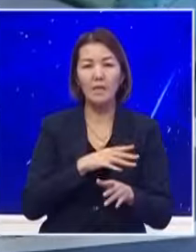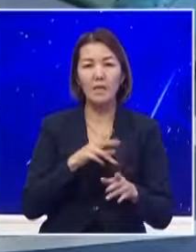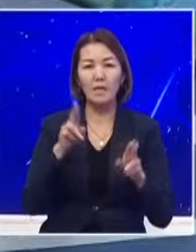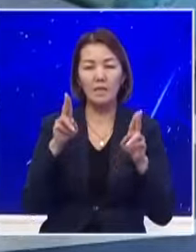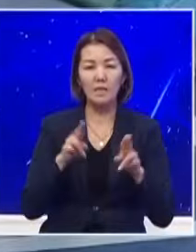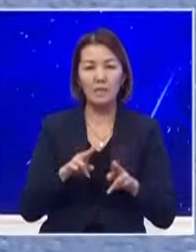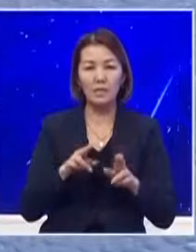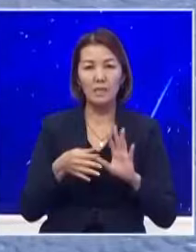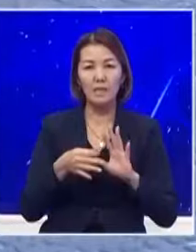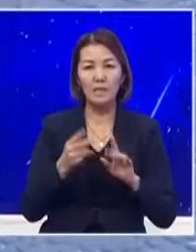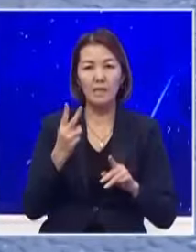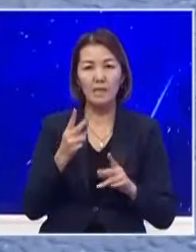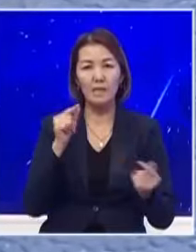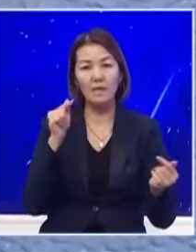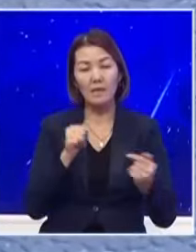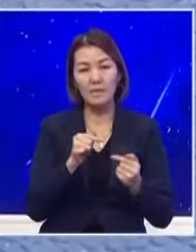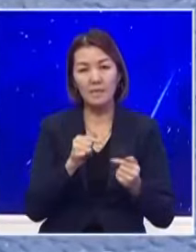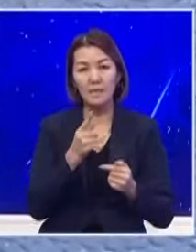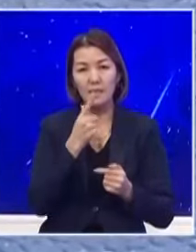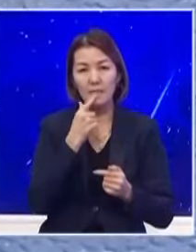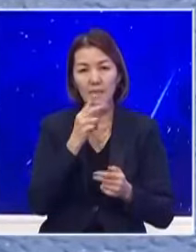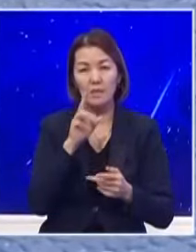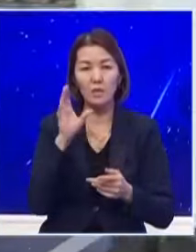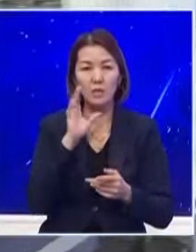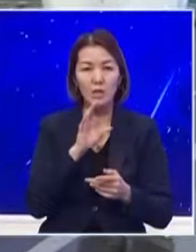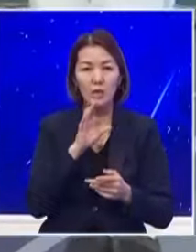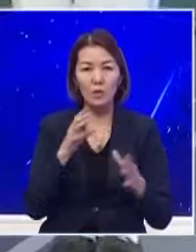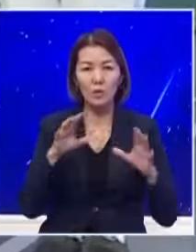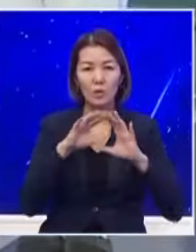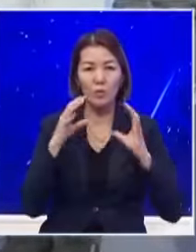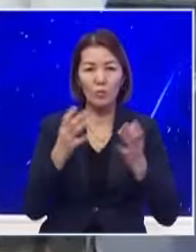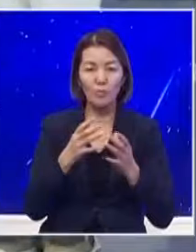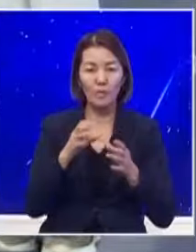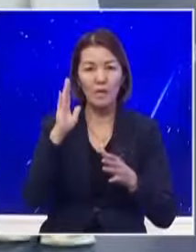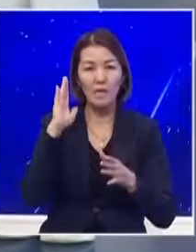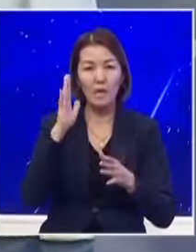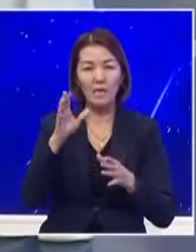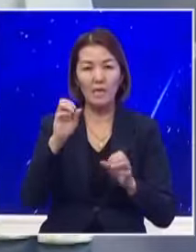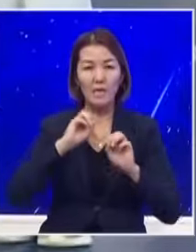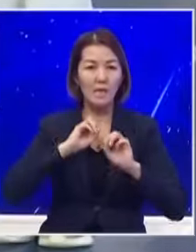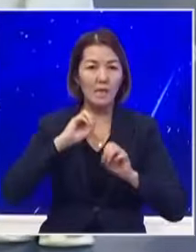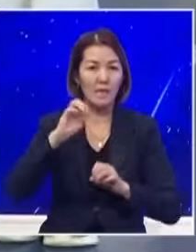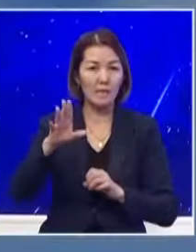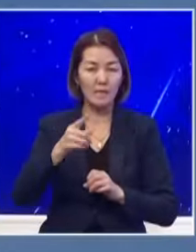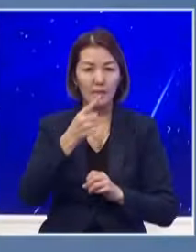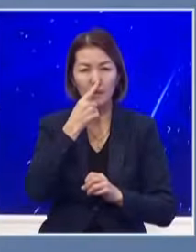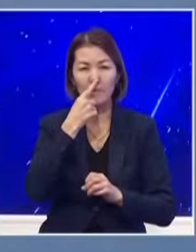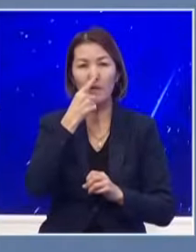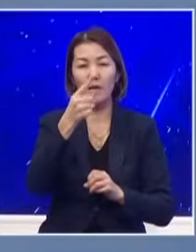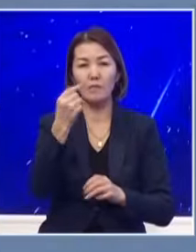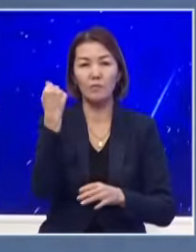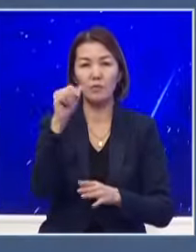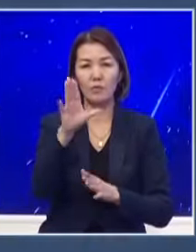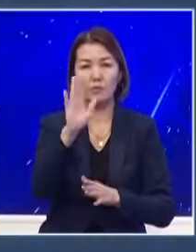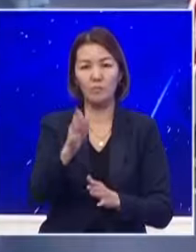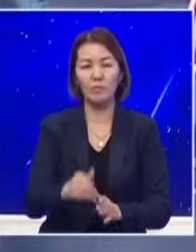Ережесіне тоқталсақ, екі қарсылас қызыл және көк доптарды алға лақтырады. Қайсысының доба алысқа түседі, сол жеңімпаз